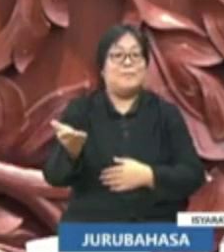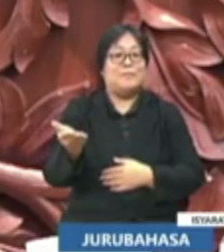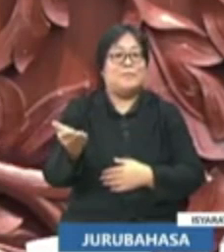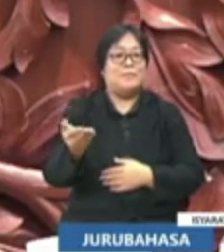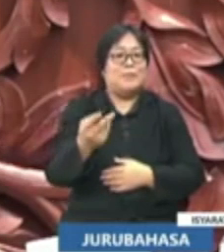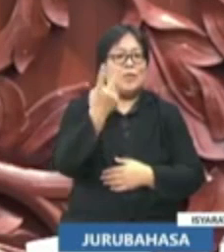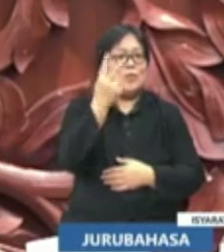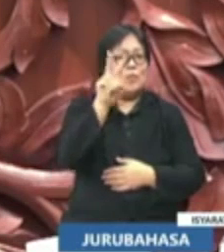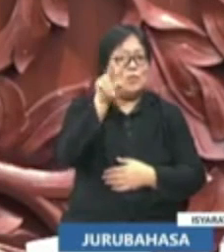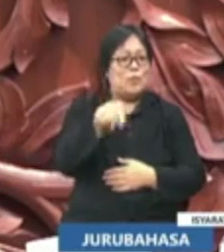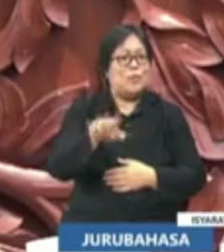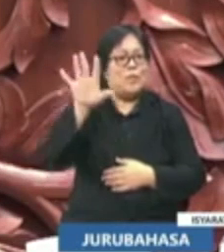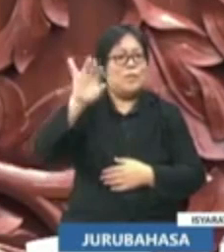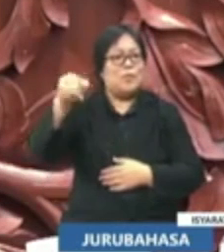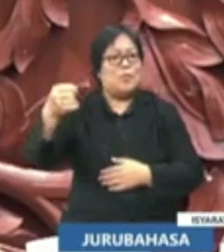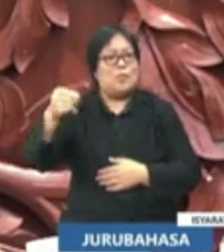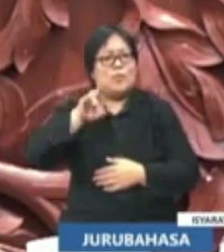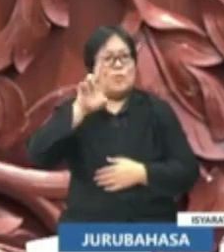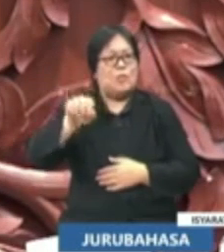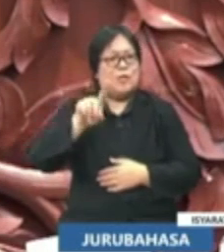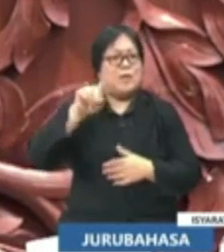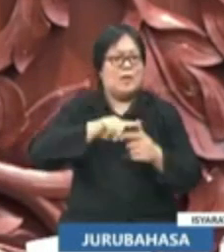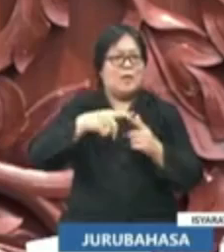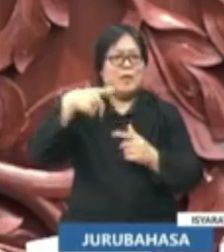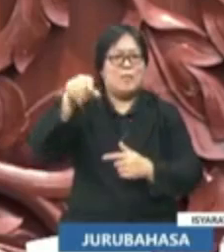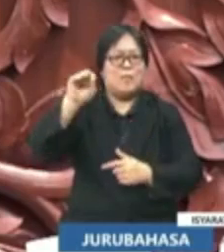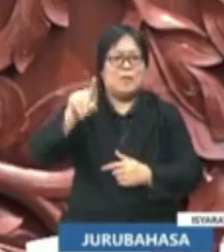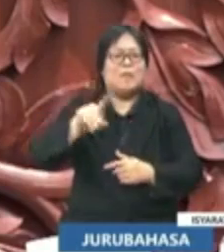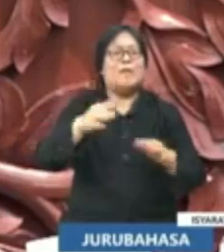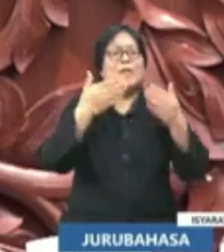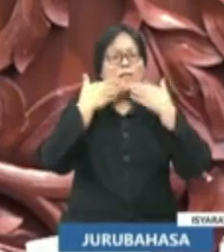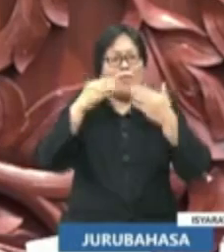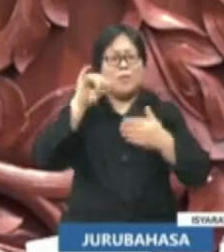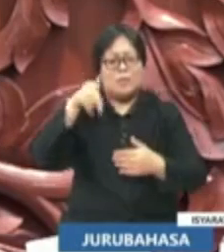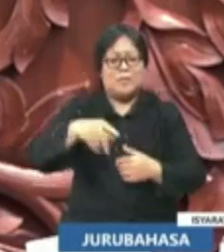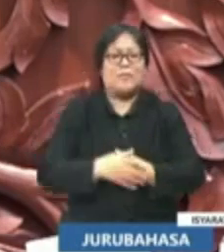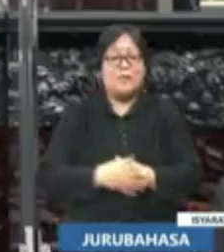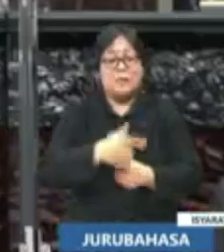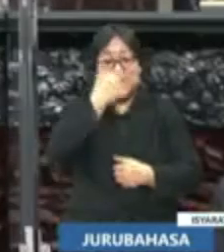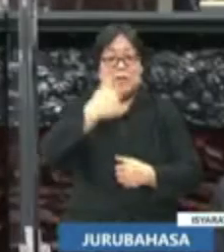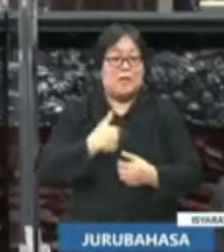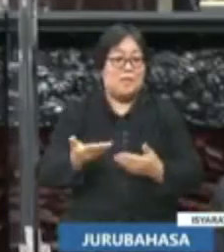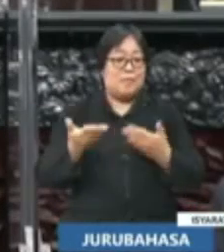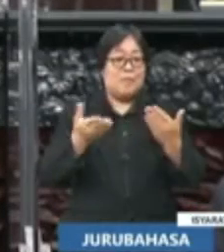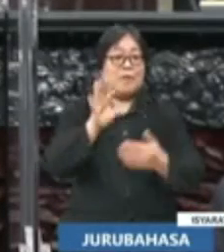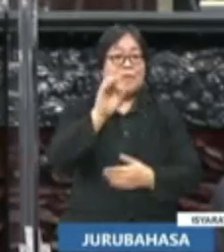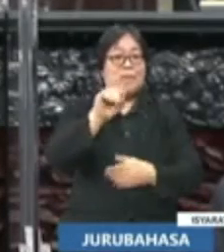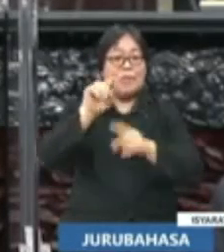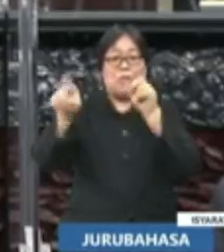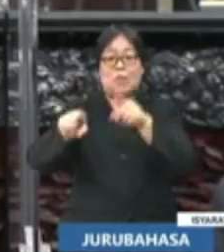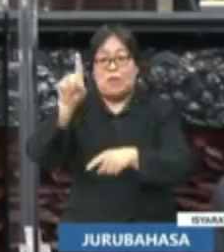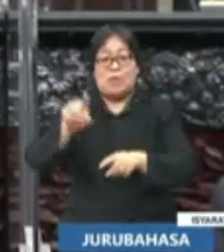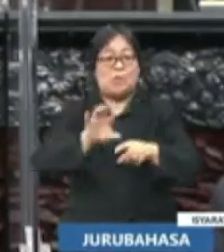dalam 2.5 juta US atau pound. Terima kasih, Yang Betul. Ya. Sebab saya bawa 91 dan